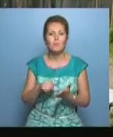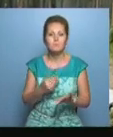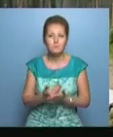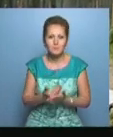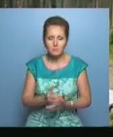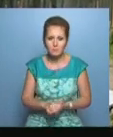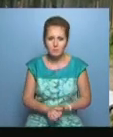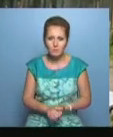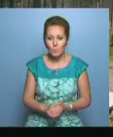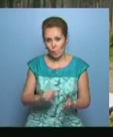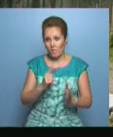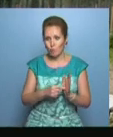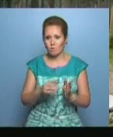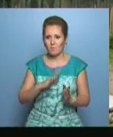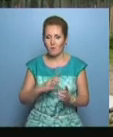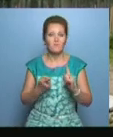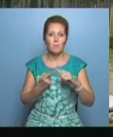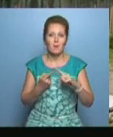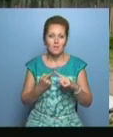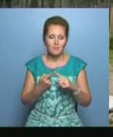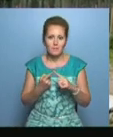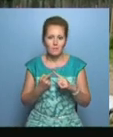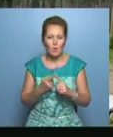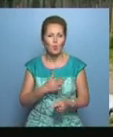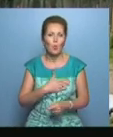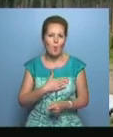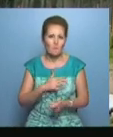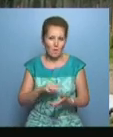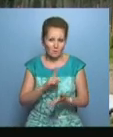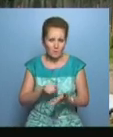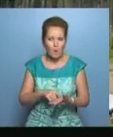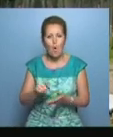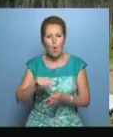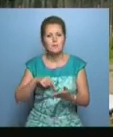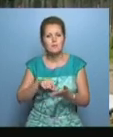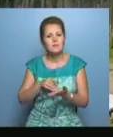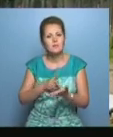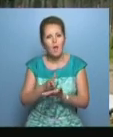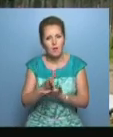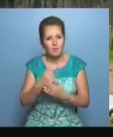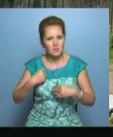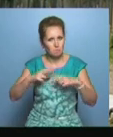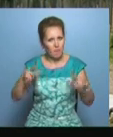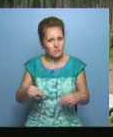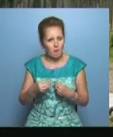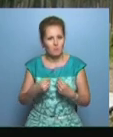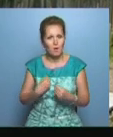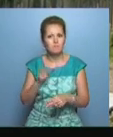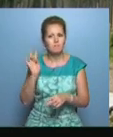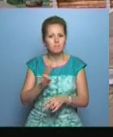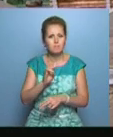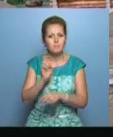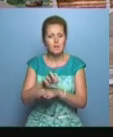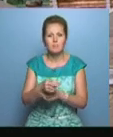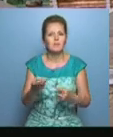застают? Вопросы? Ну, во-первых, духовные, да, вот, о цели спасения, вот, для чего, вот, в